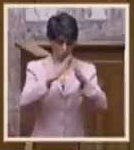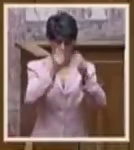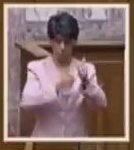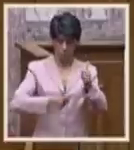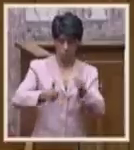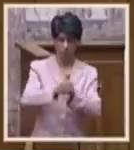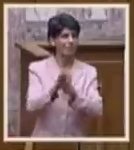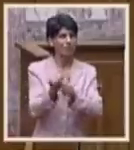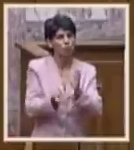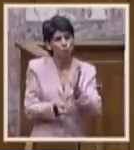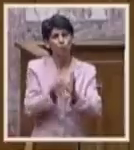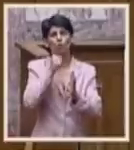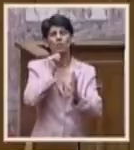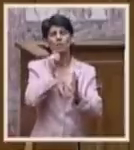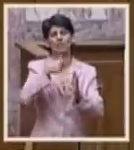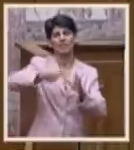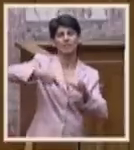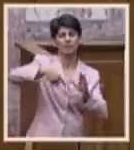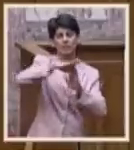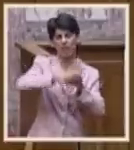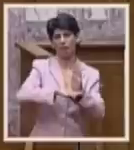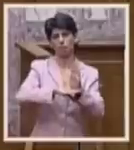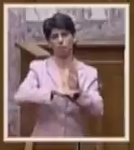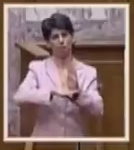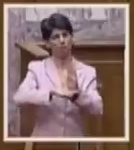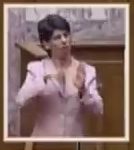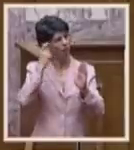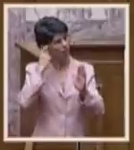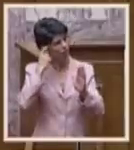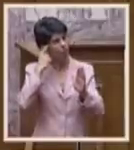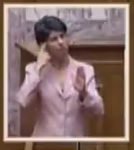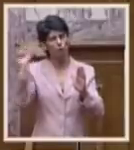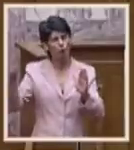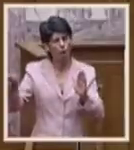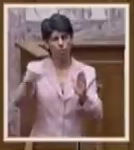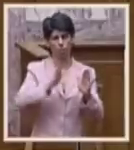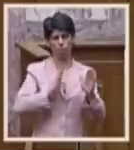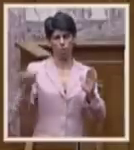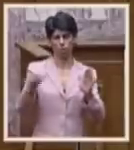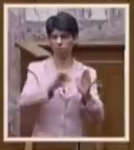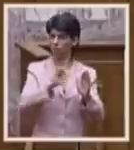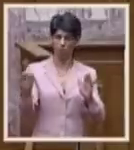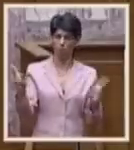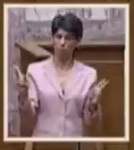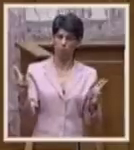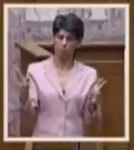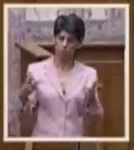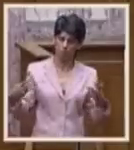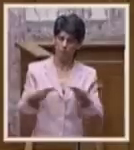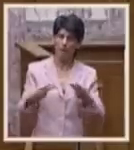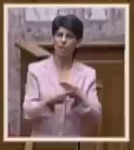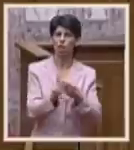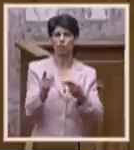ένα νέο σύνταγμα. Εύληπτο, κατανοητό στο κάθε πολίτη. Δεν θα περιορίσουμε την προσπάθειά μας σε μια